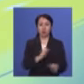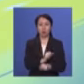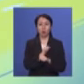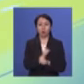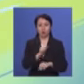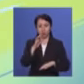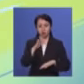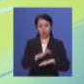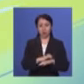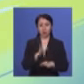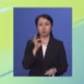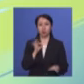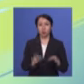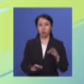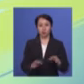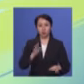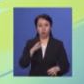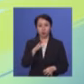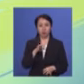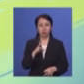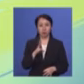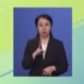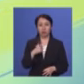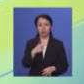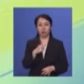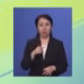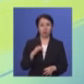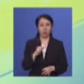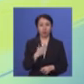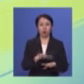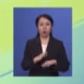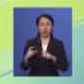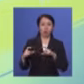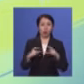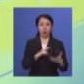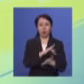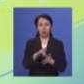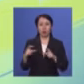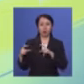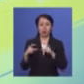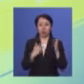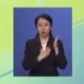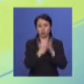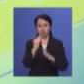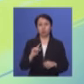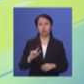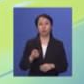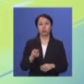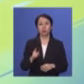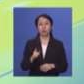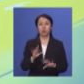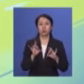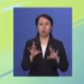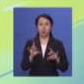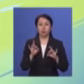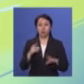и экологи. Факт налицо. Нормы токсичности выхлопных газов у большегрузов и городских автобусов превышены. Почему и